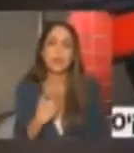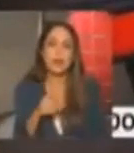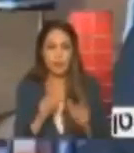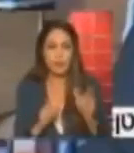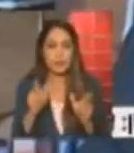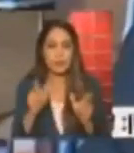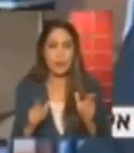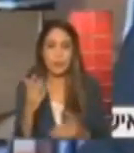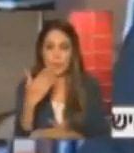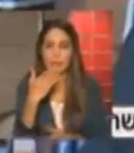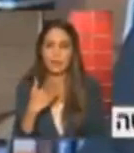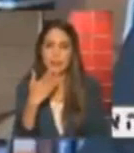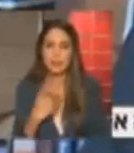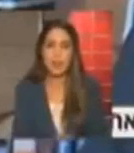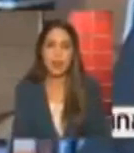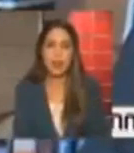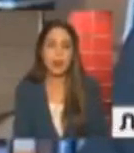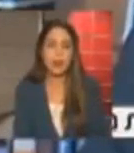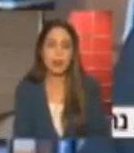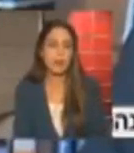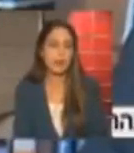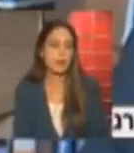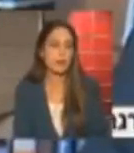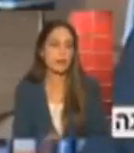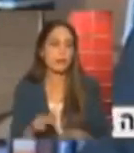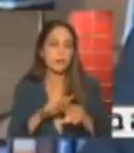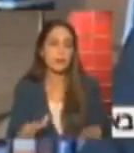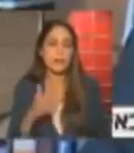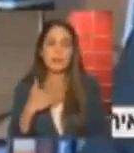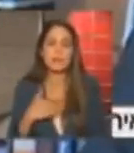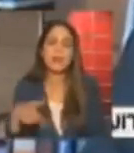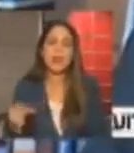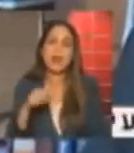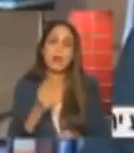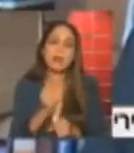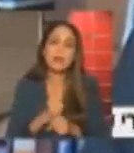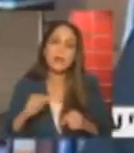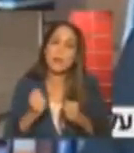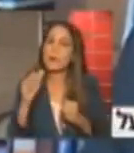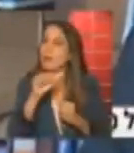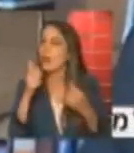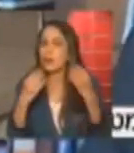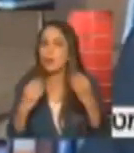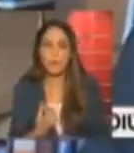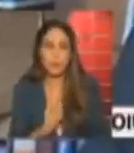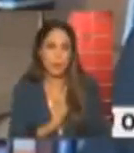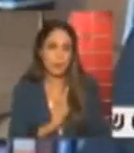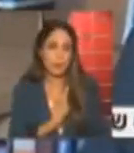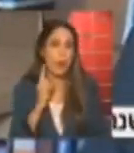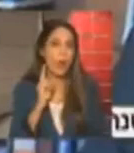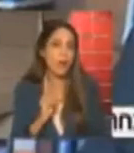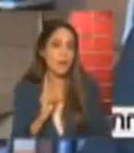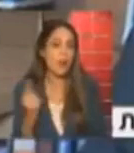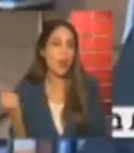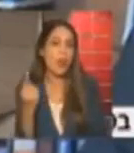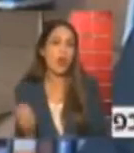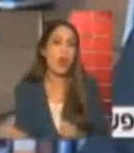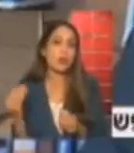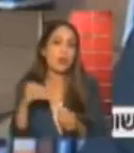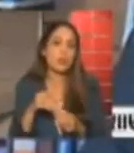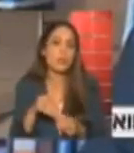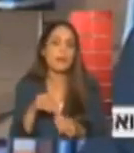ואזרחיה נכון. את ישראל, ואנחנו נעשה את הטוב ביותר בעצמנו, אבל כל תוספת שולית, גם